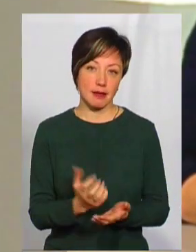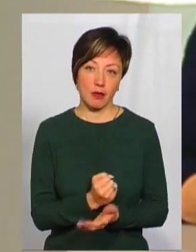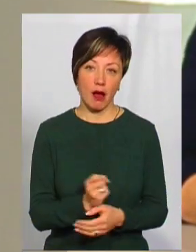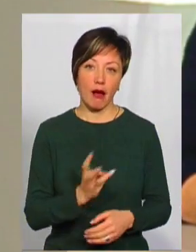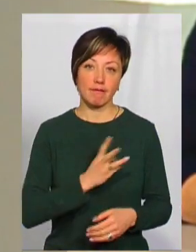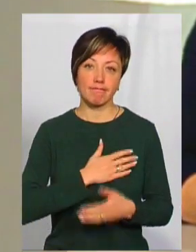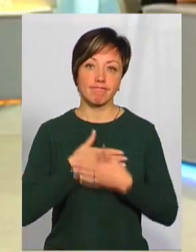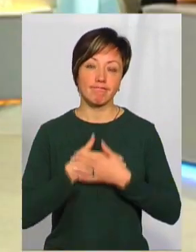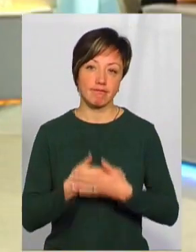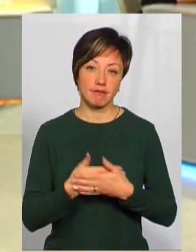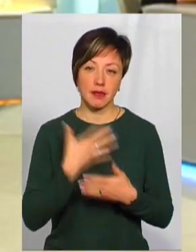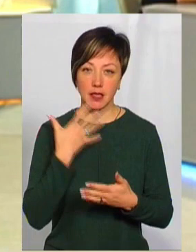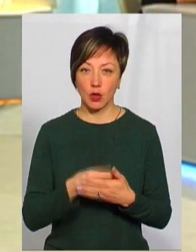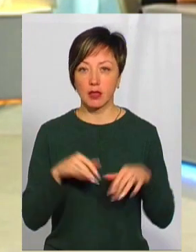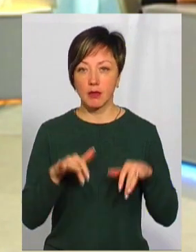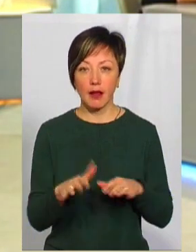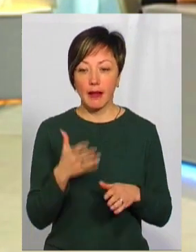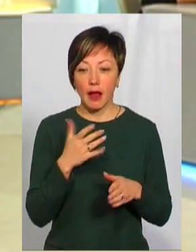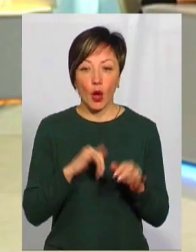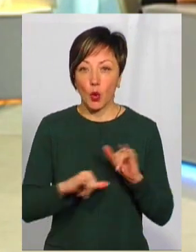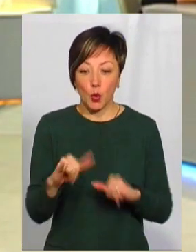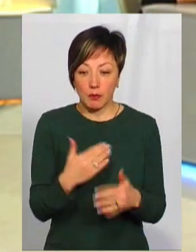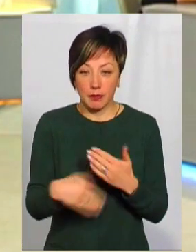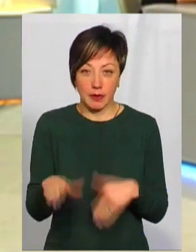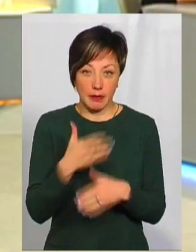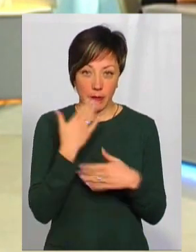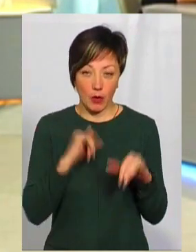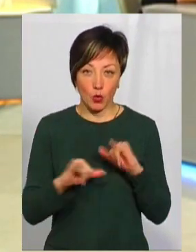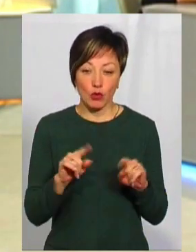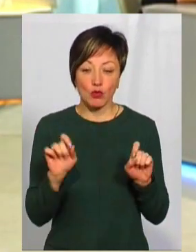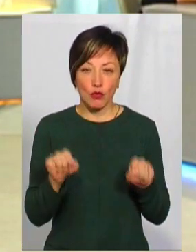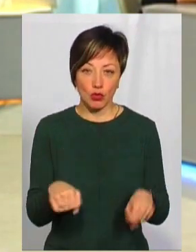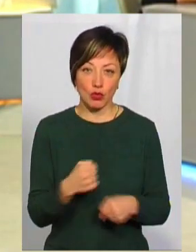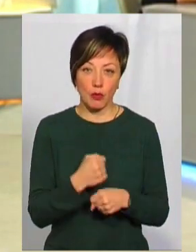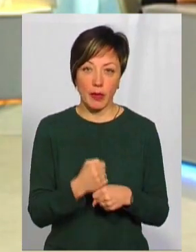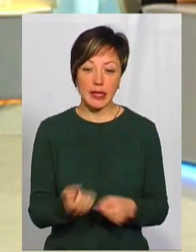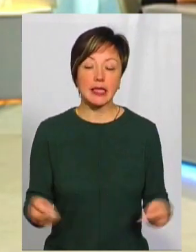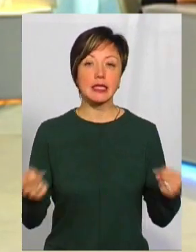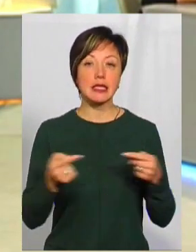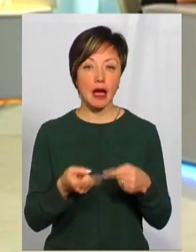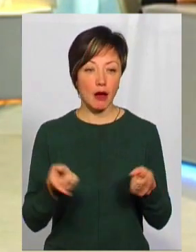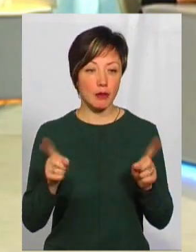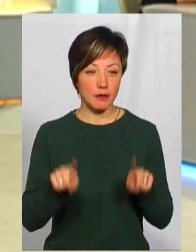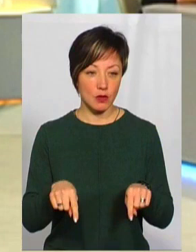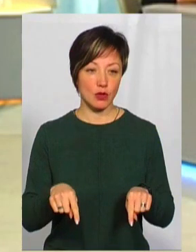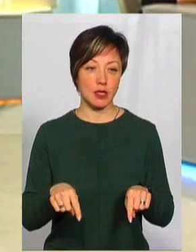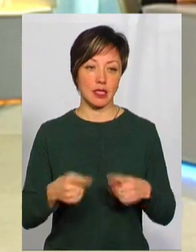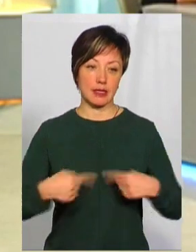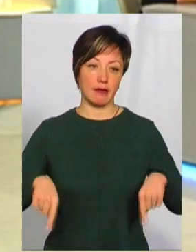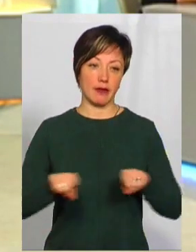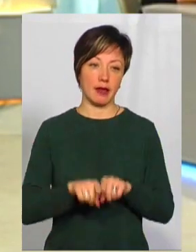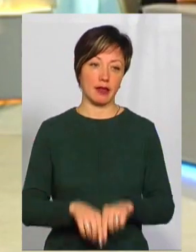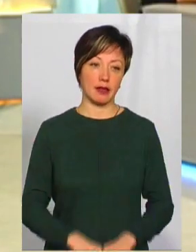а ентузіасти своєї справи, ті, куди вже більше не підуть, і ті, де можуть щось зробити саме в цій